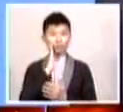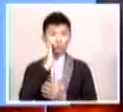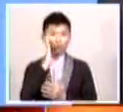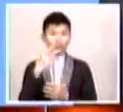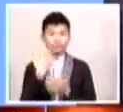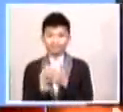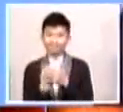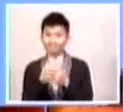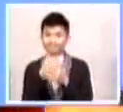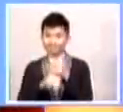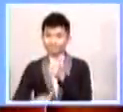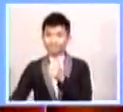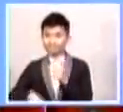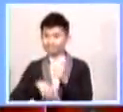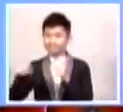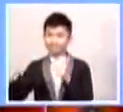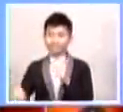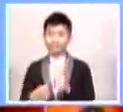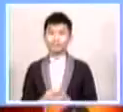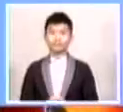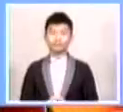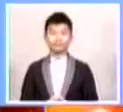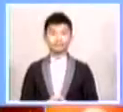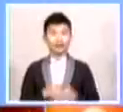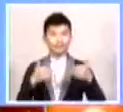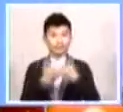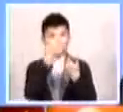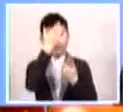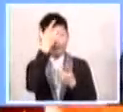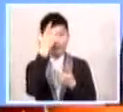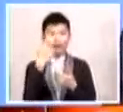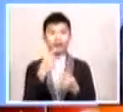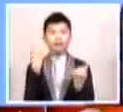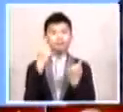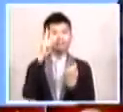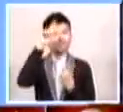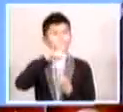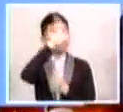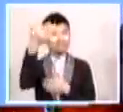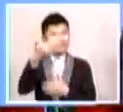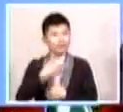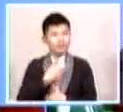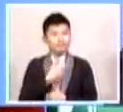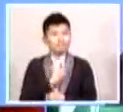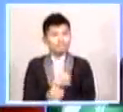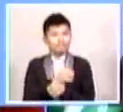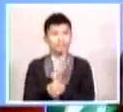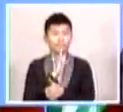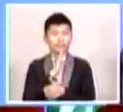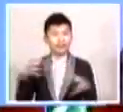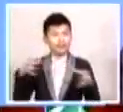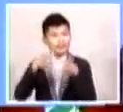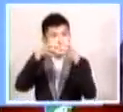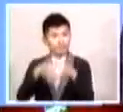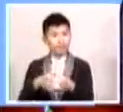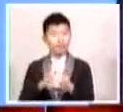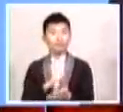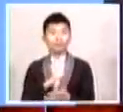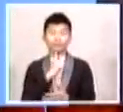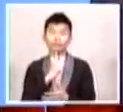代。我们要将逆风当作上天的考验，我们要一起努力建设互益而公